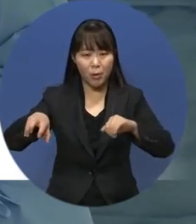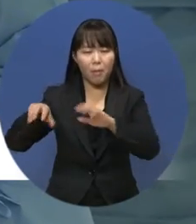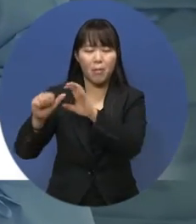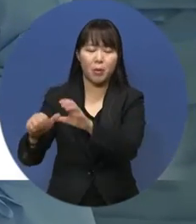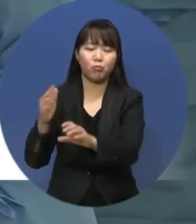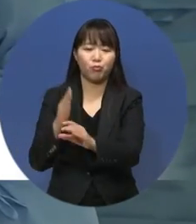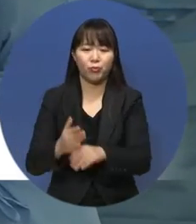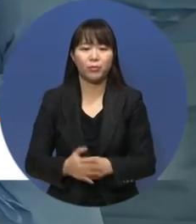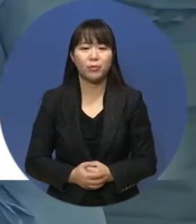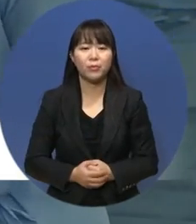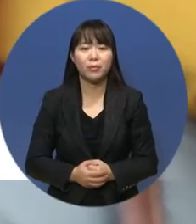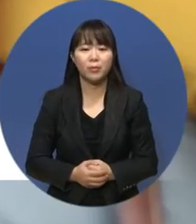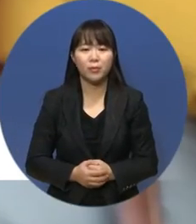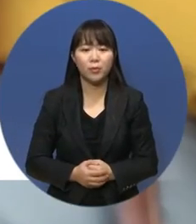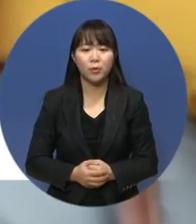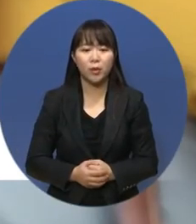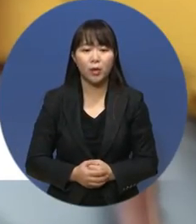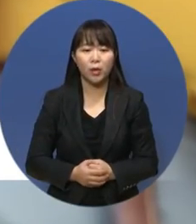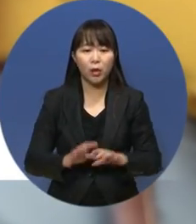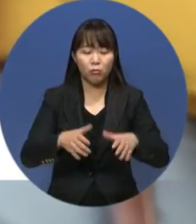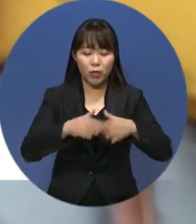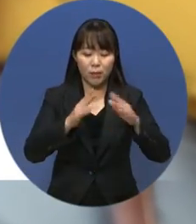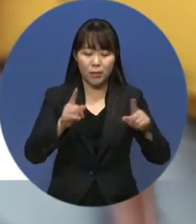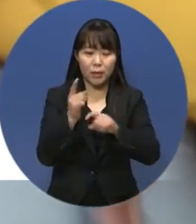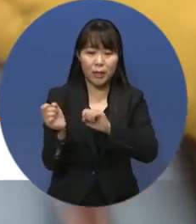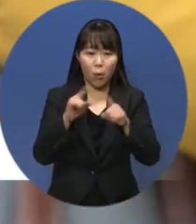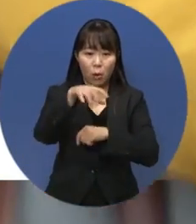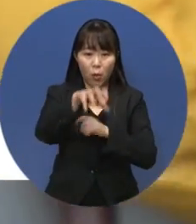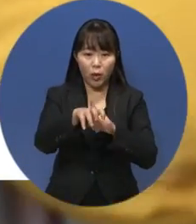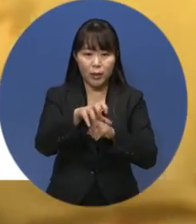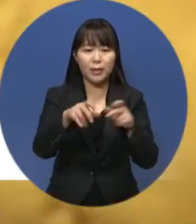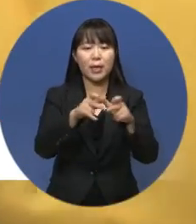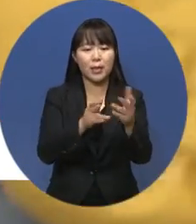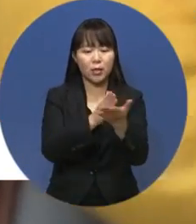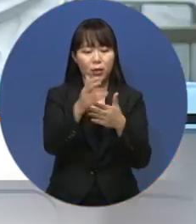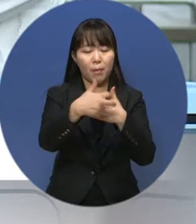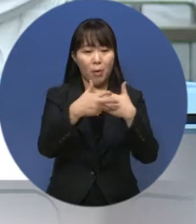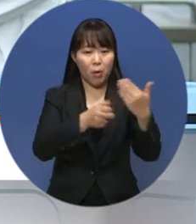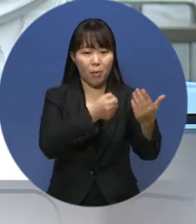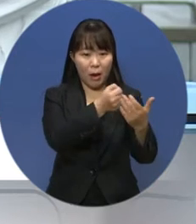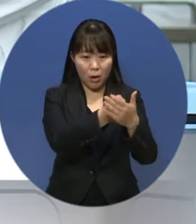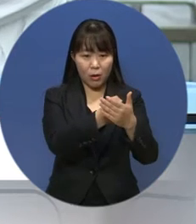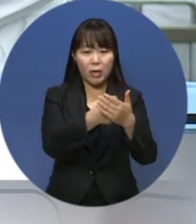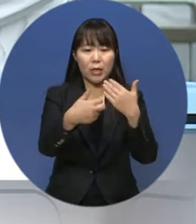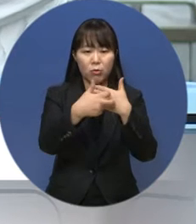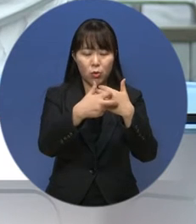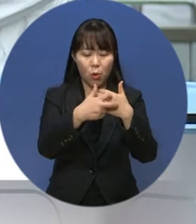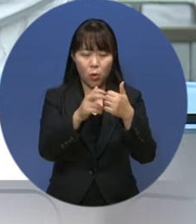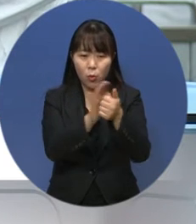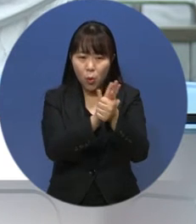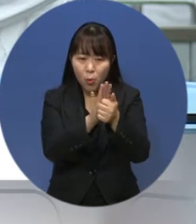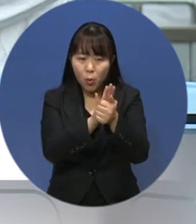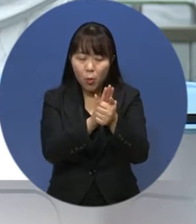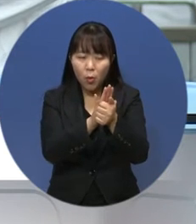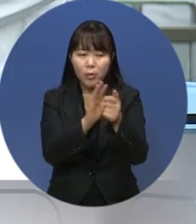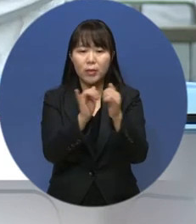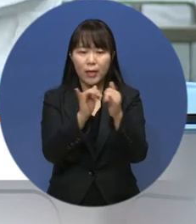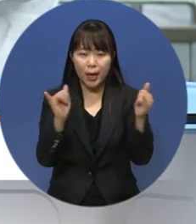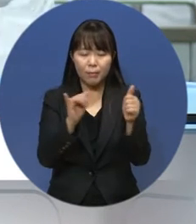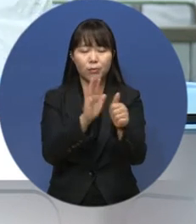있습니다 또한 국립재활원 을 장애인 전담 병원 으로 지정하고 의료 와 돌봄 인력을 지원하고